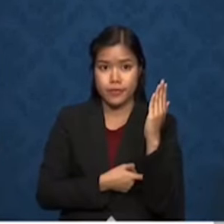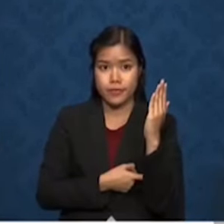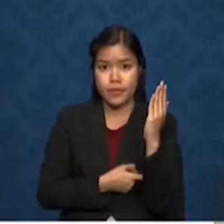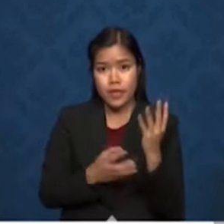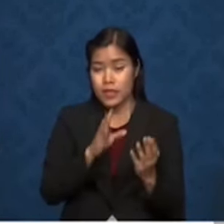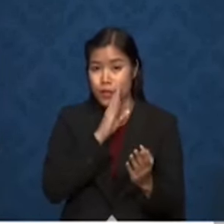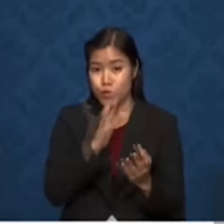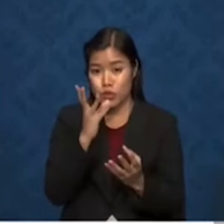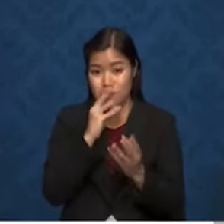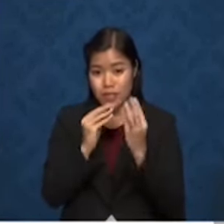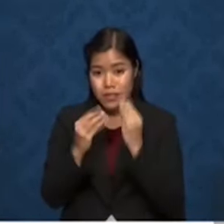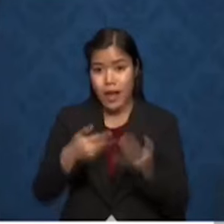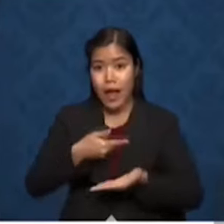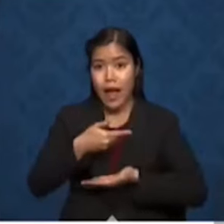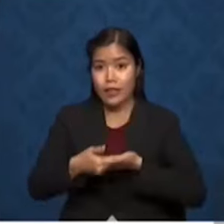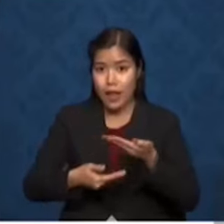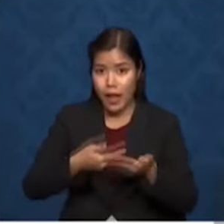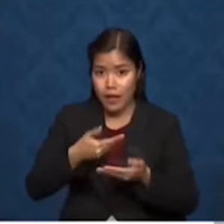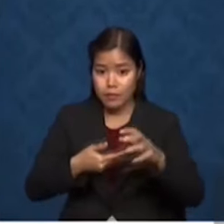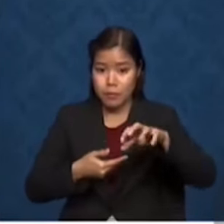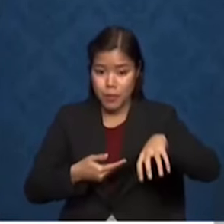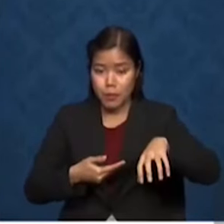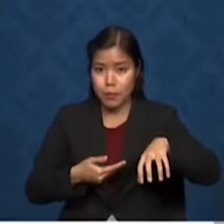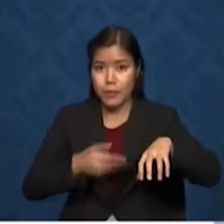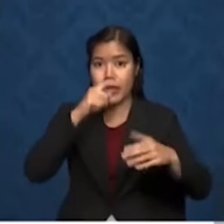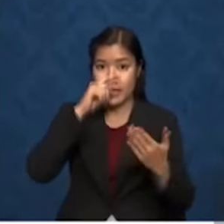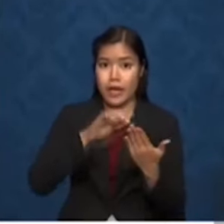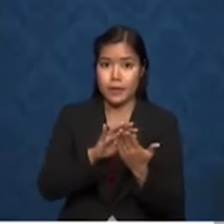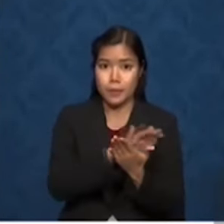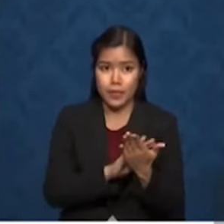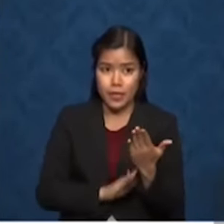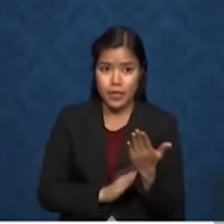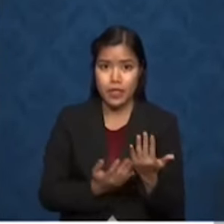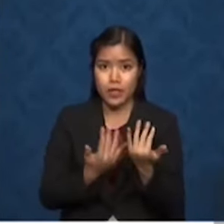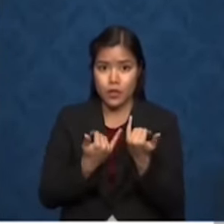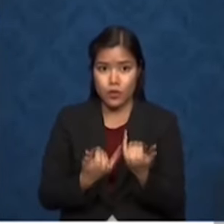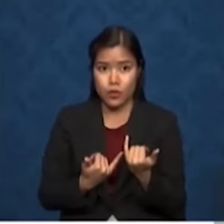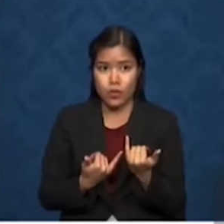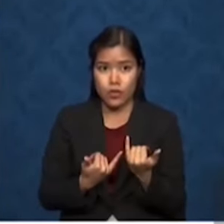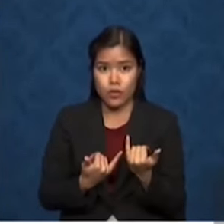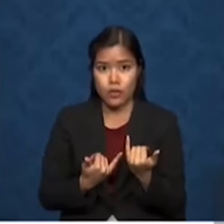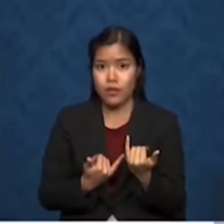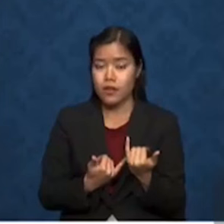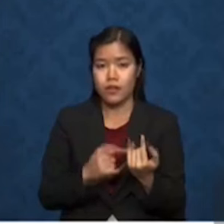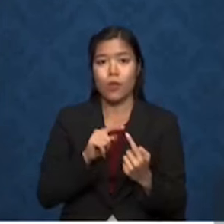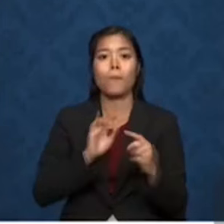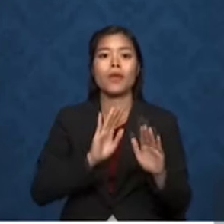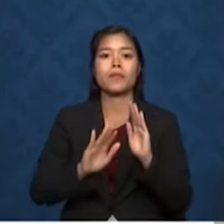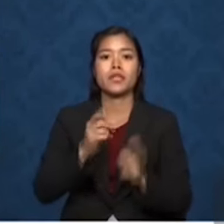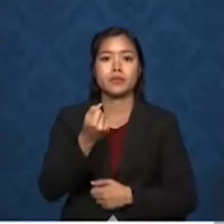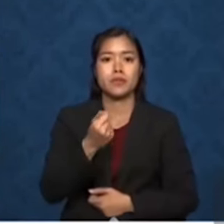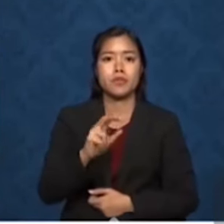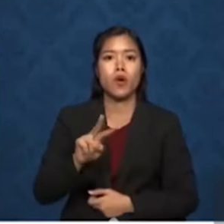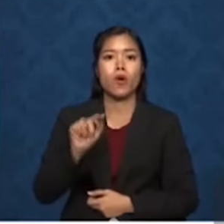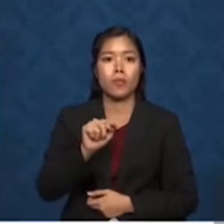ศึกษาตลาดตลาดภายในประเทศนะครับมีอยู่เพียง12%